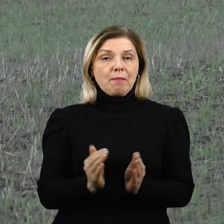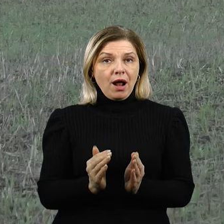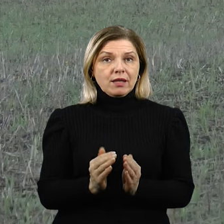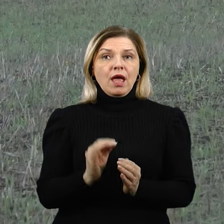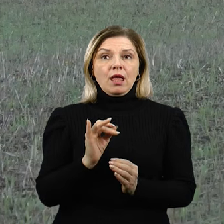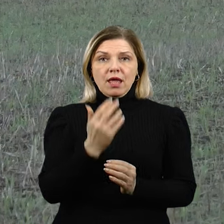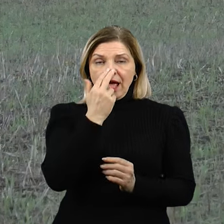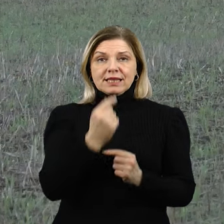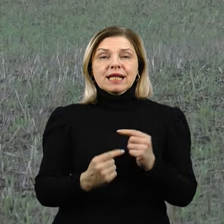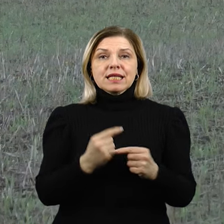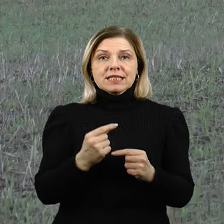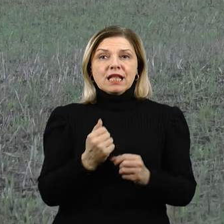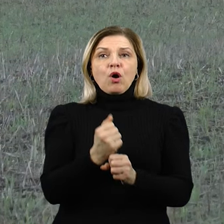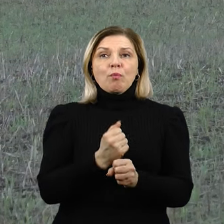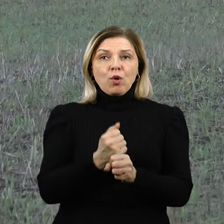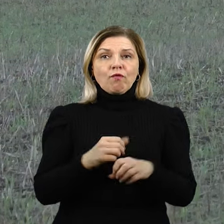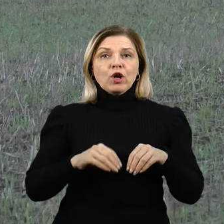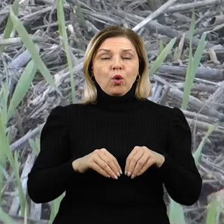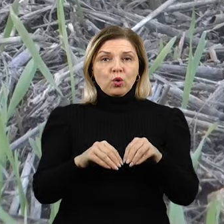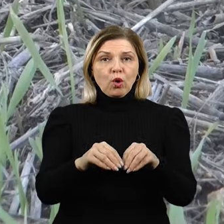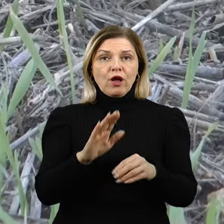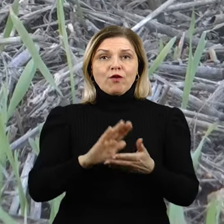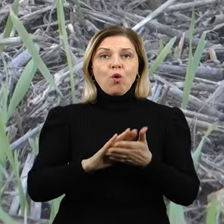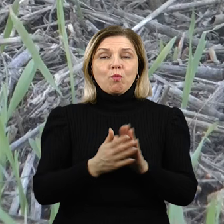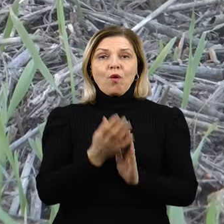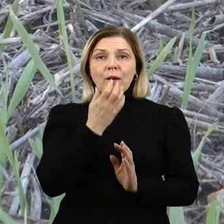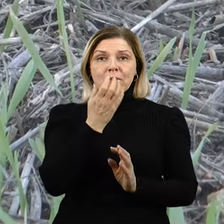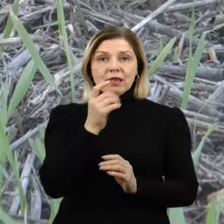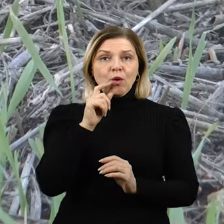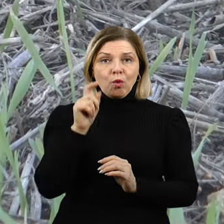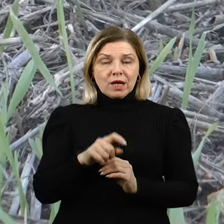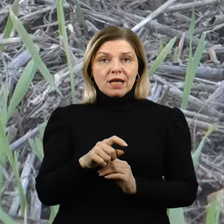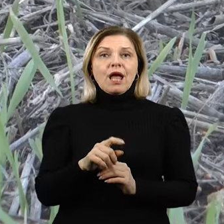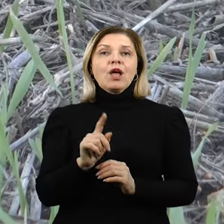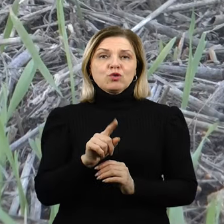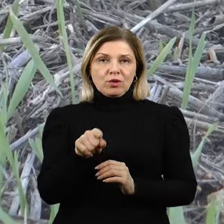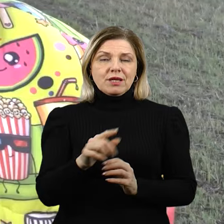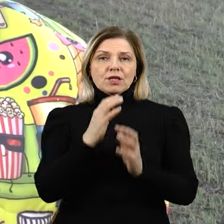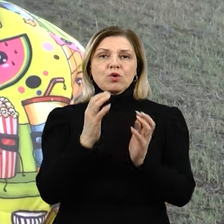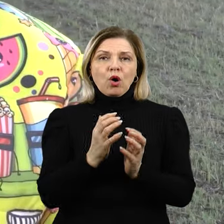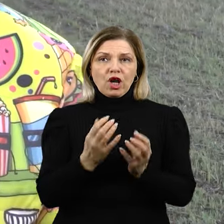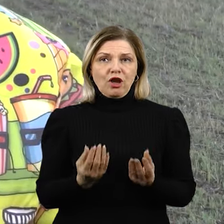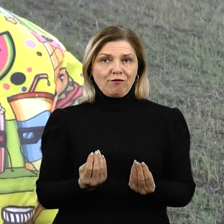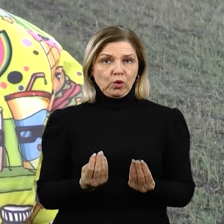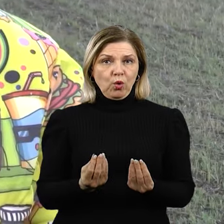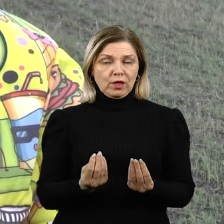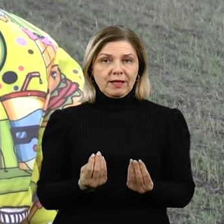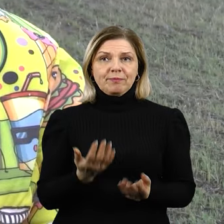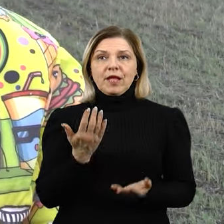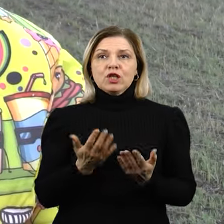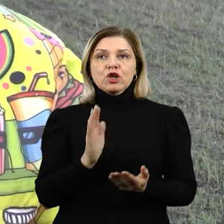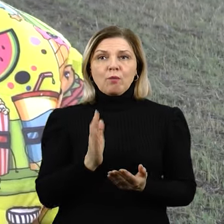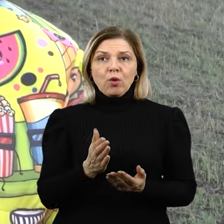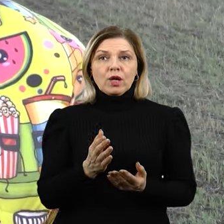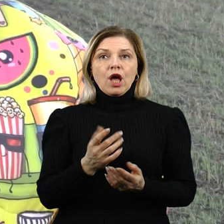традиційними способами обробки ґрунту і сівби в умовах півдня України, називає саме збереження вологи. Якщо буде дуже